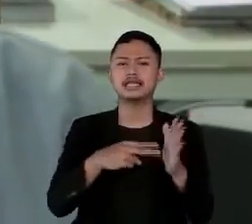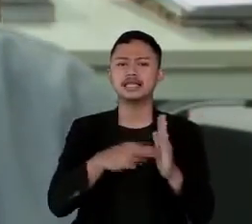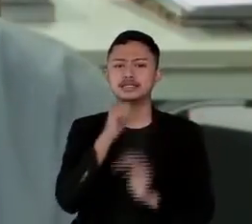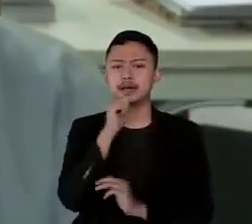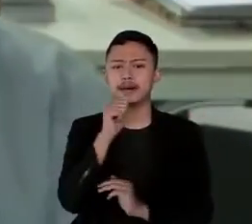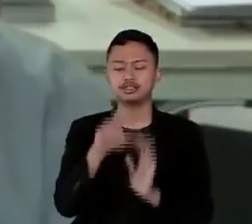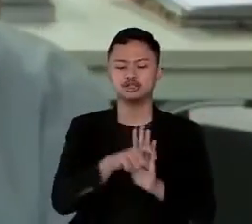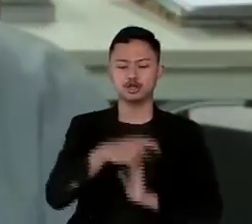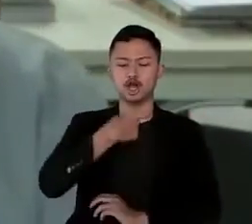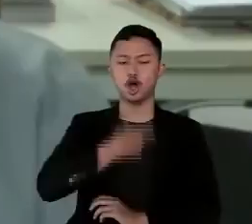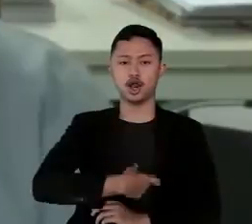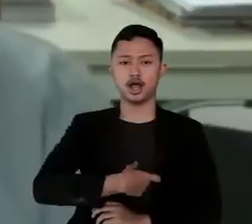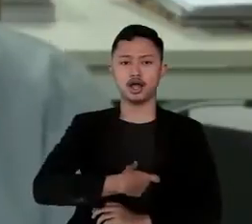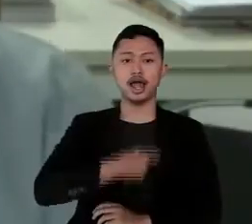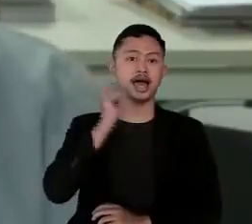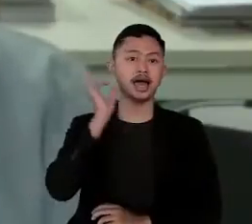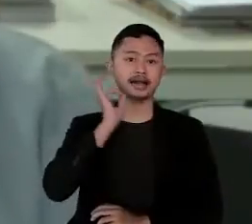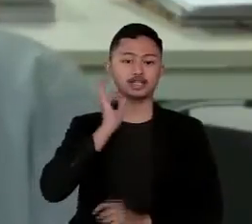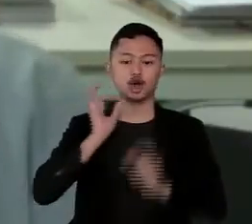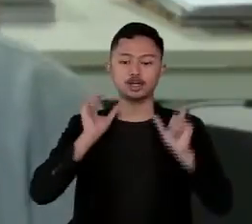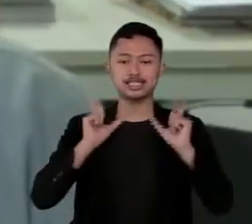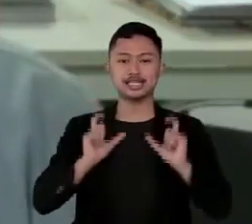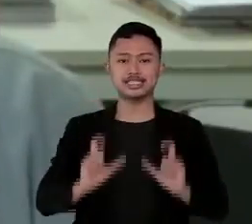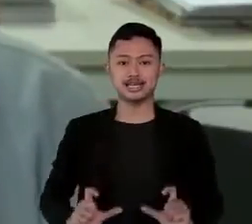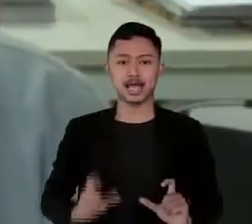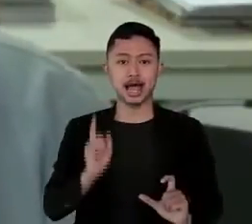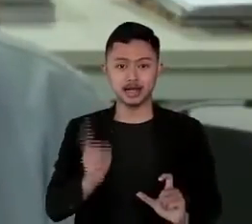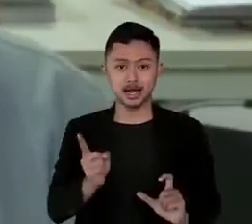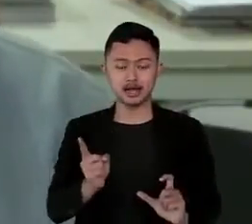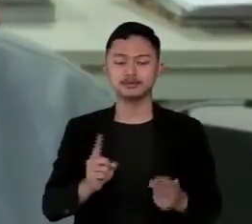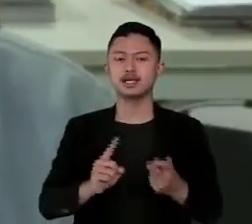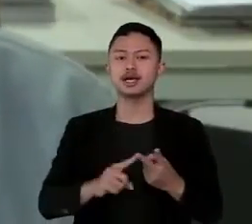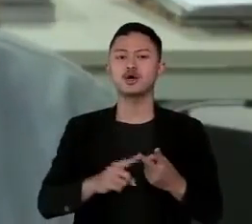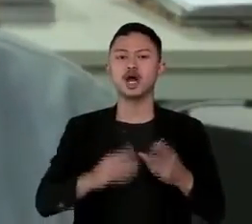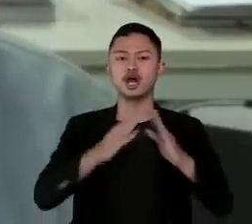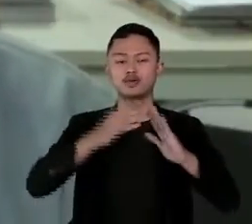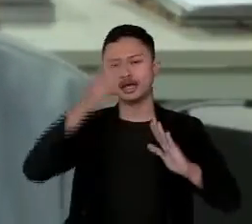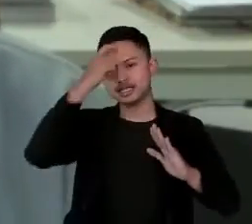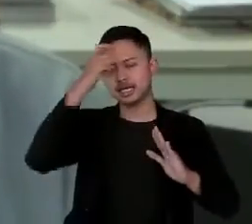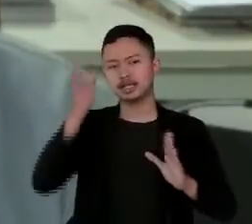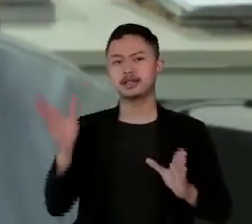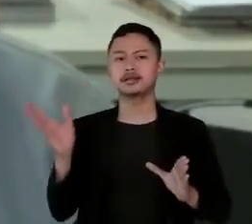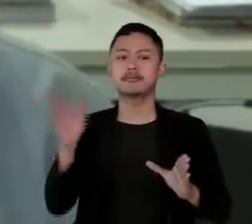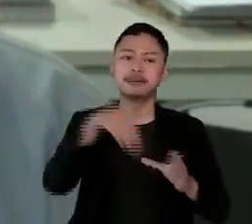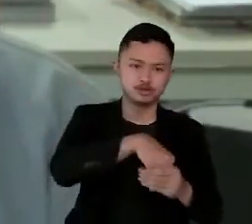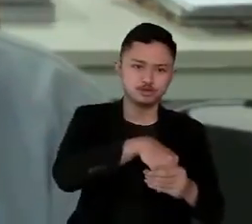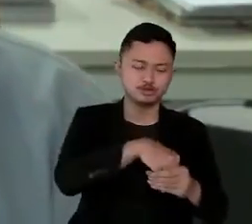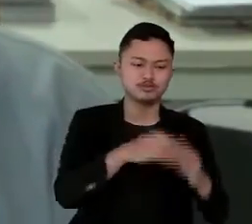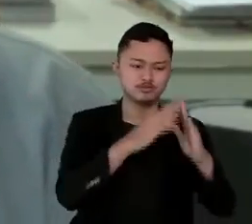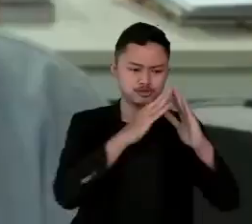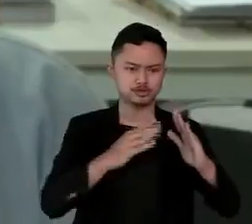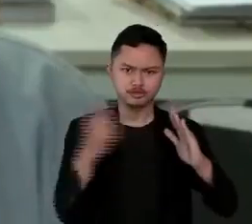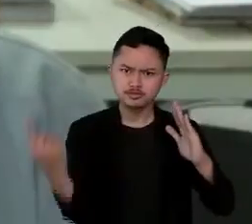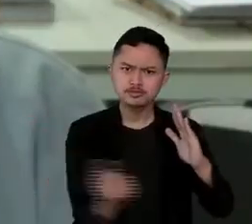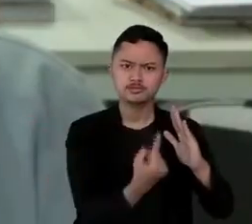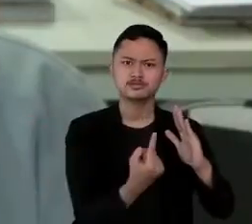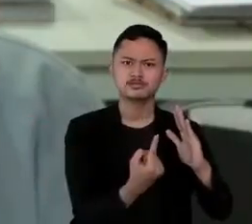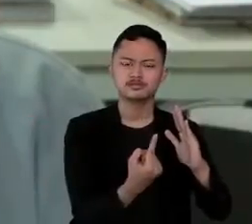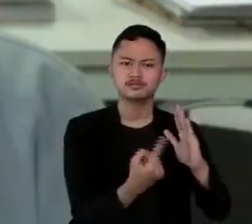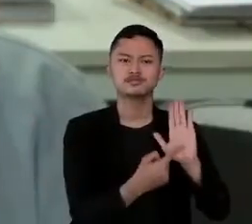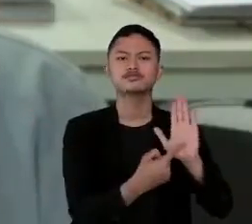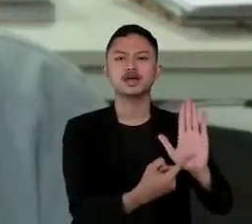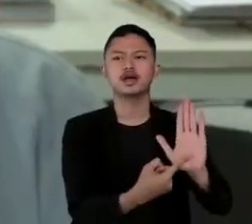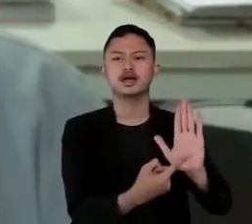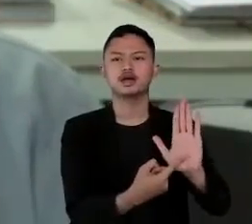gejala dan masuk rumah sakit atau kerupuk asal menunjukkan gejala bukan hasil kasus